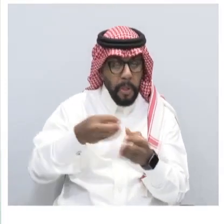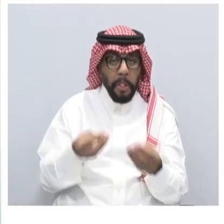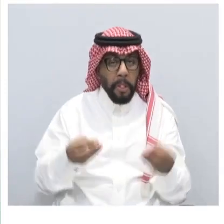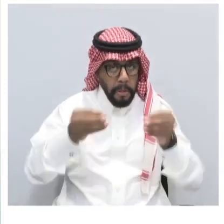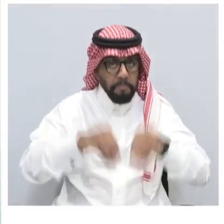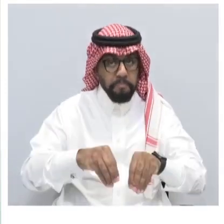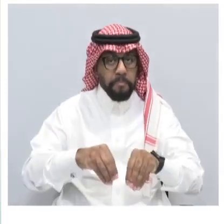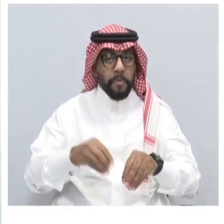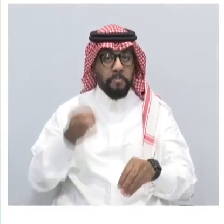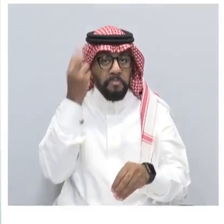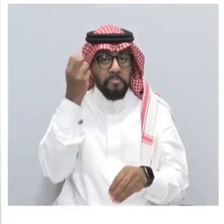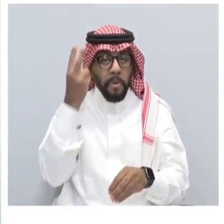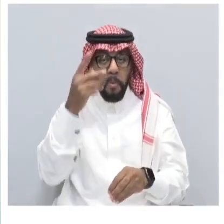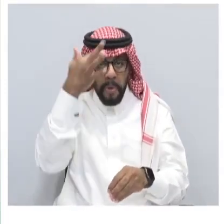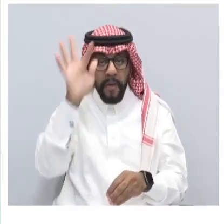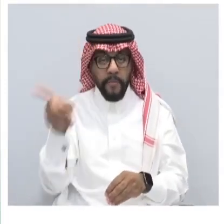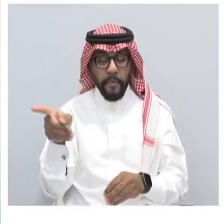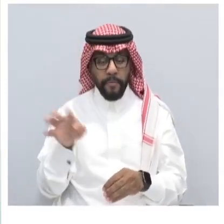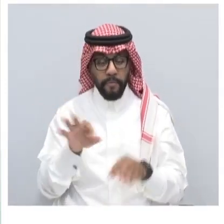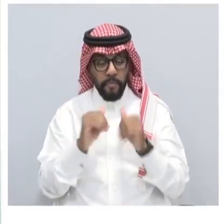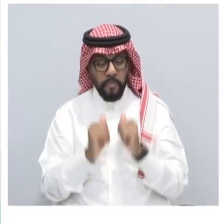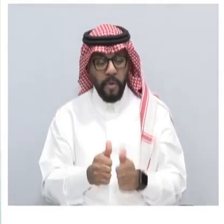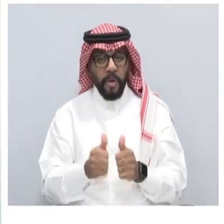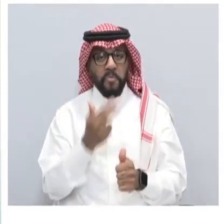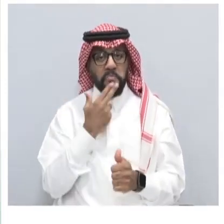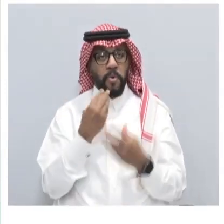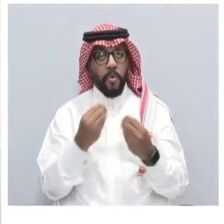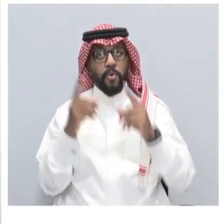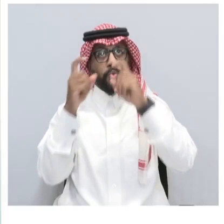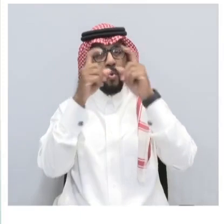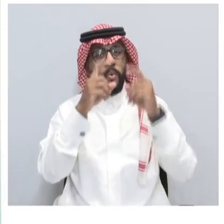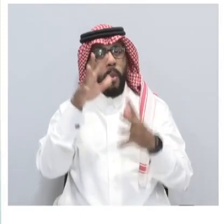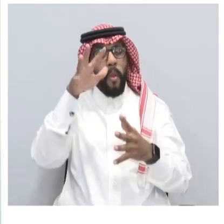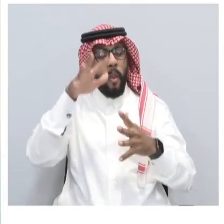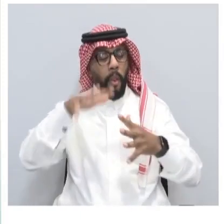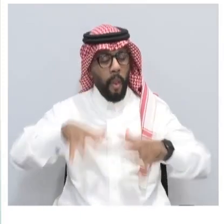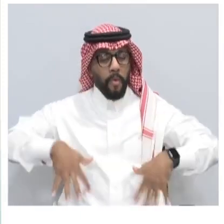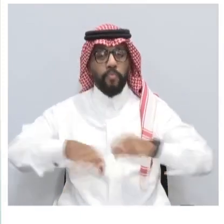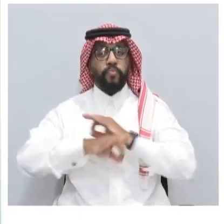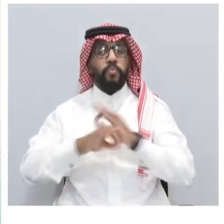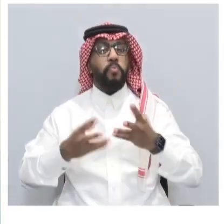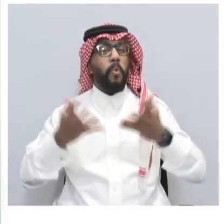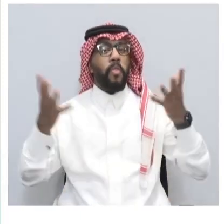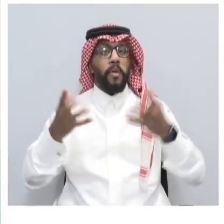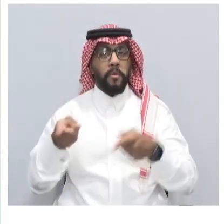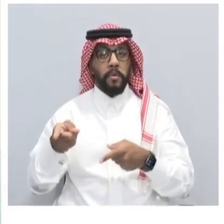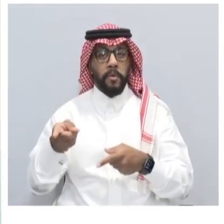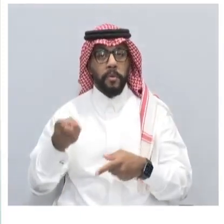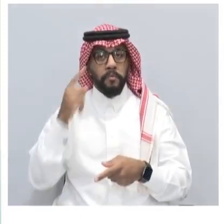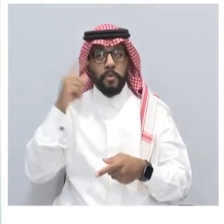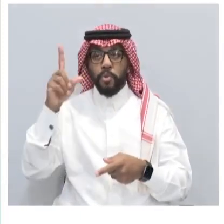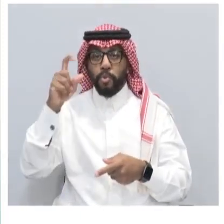نستطيع اختيار ما نراه مناسب فلدينا صور كثيره موجوده